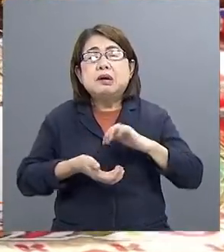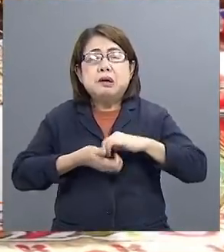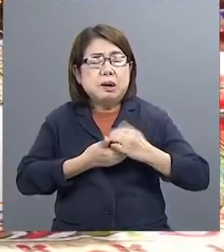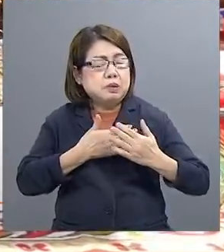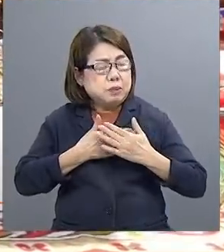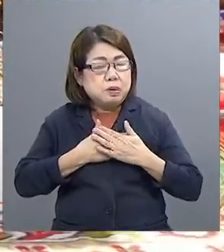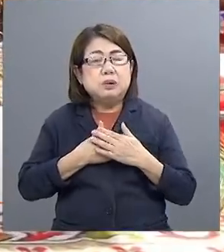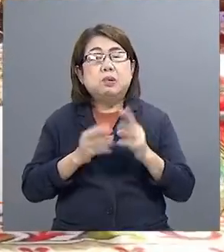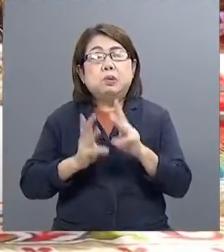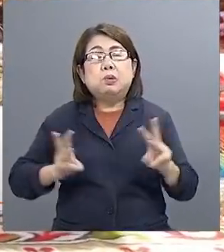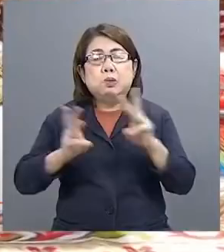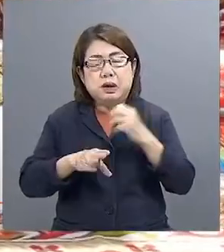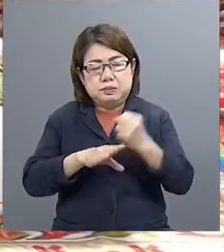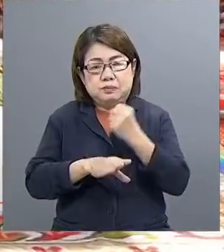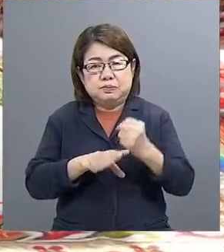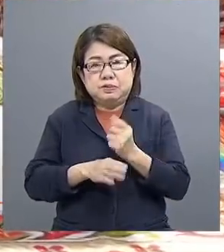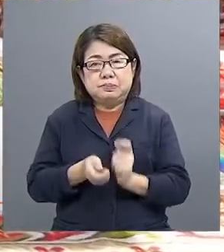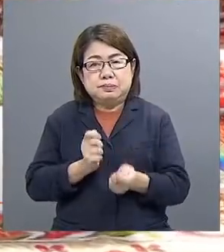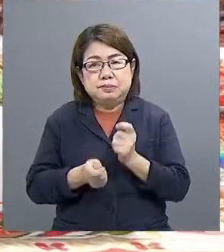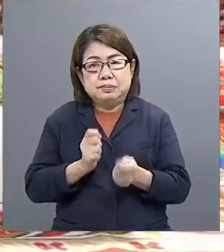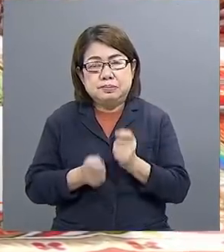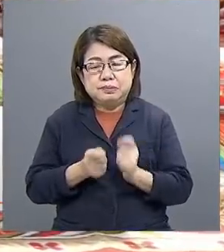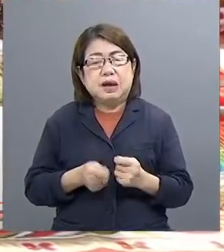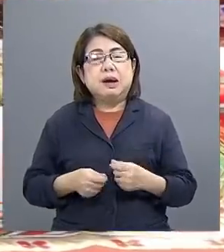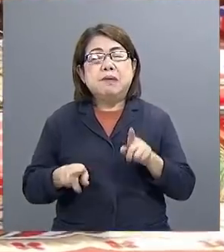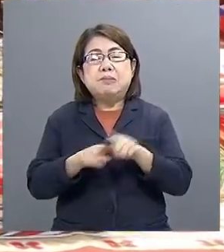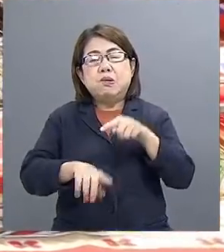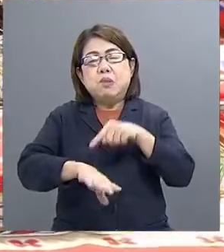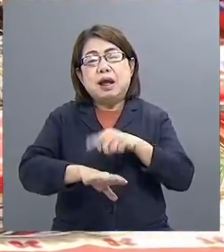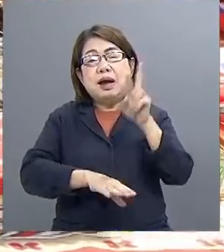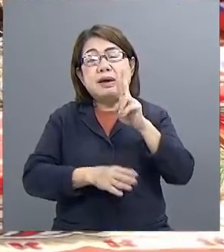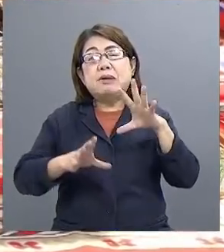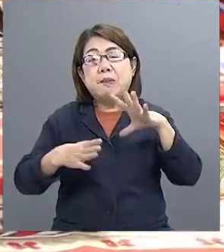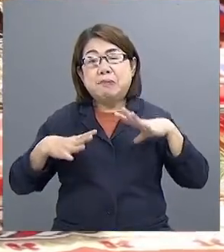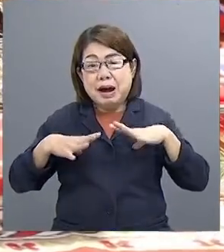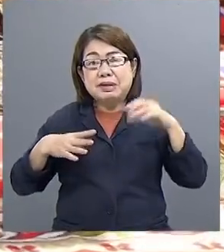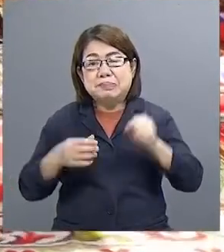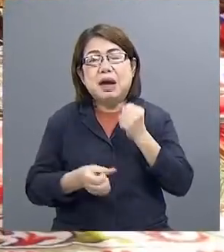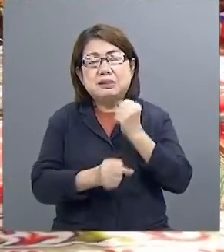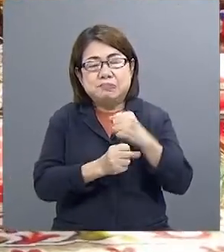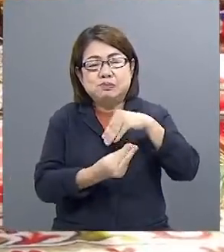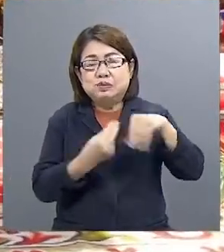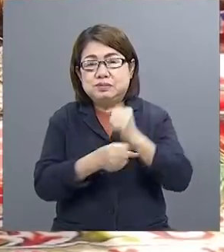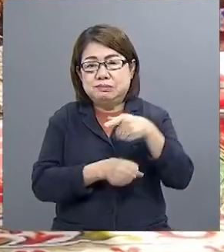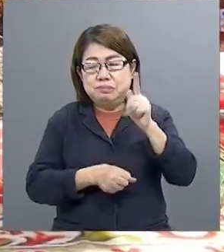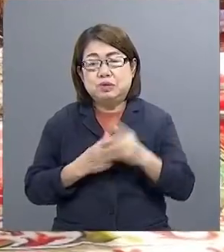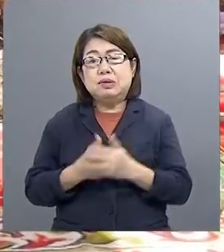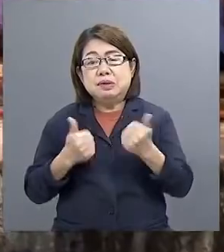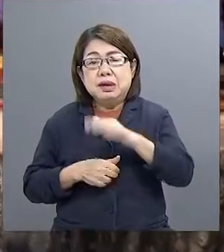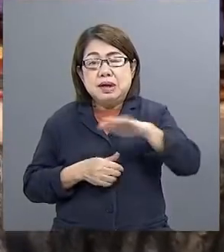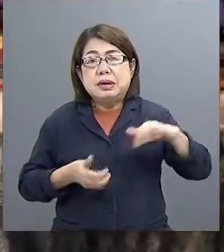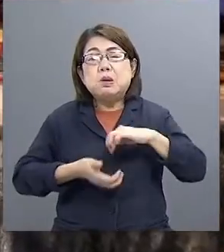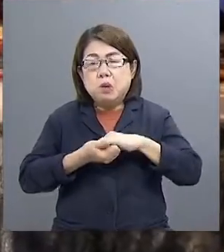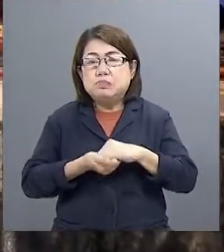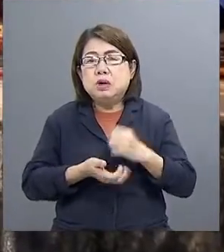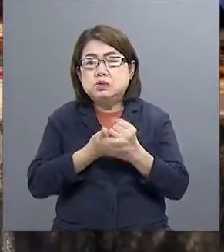ซ้อมดนตรีไทยและพักเที่ยงของนักเรียนให้เกิดประโยชน์มากขึ้นนะครับแล้วจากนี้นะครับการที่น้องนักเรียนได้มาร่วมมือกันทำนะเนี่ย